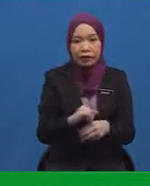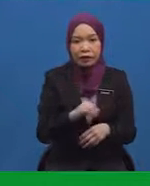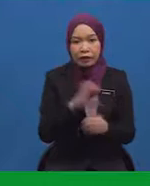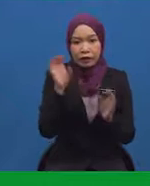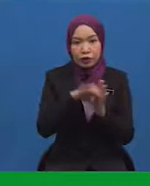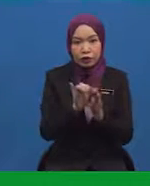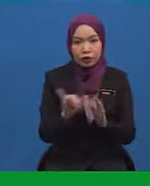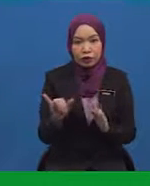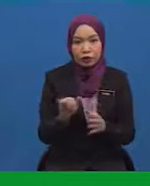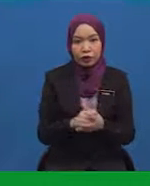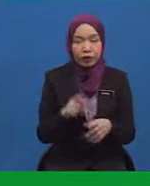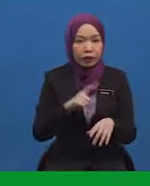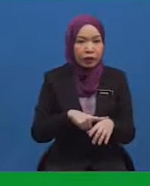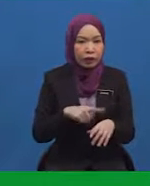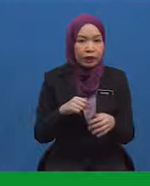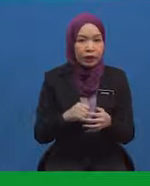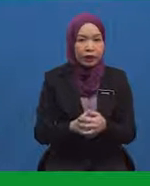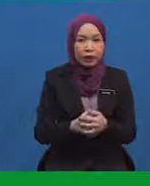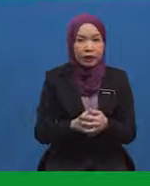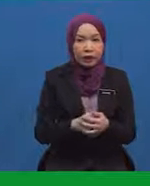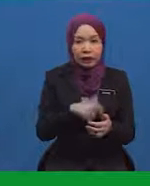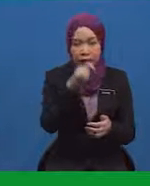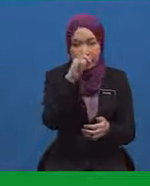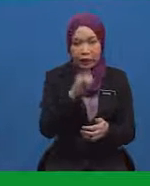dan lembangan Menam Chao Phraya di Thailand.